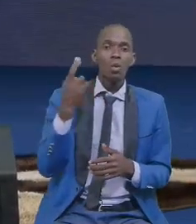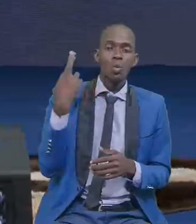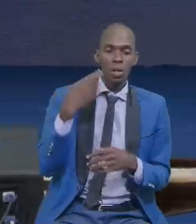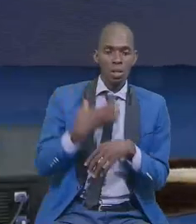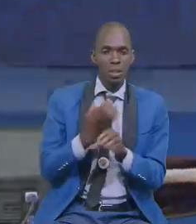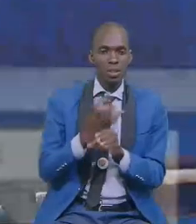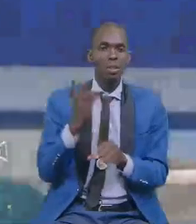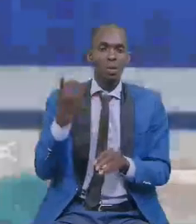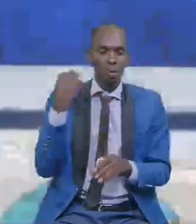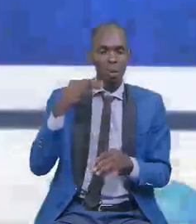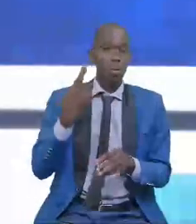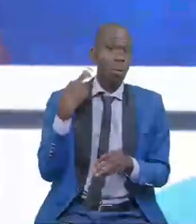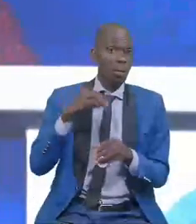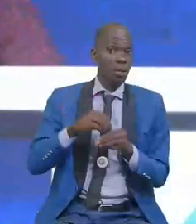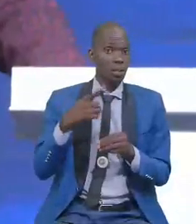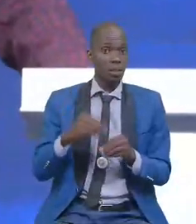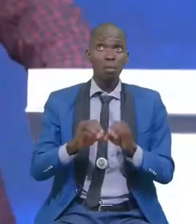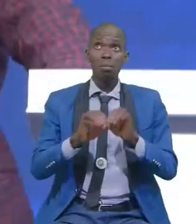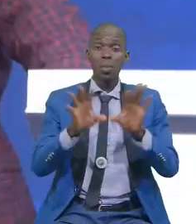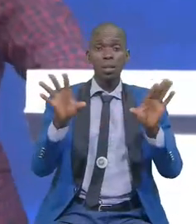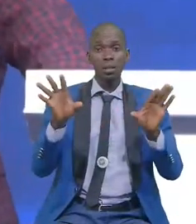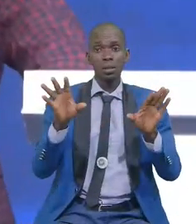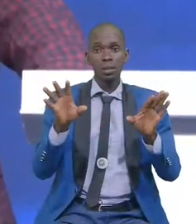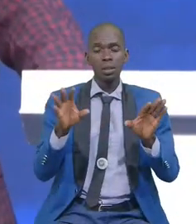Adam et Ève étaient créés dans la lumière.